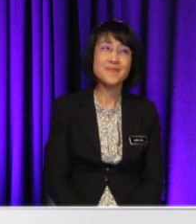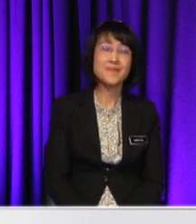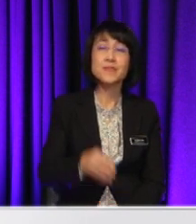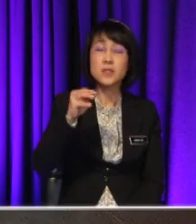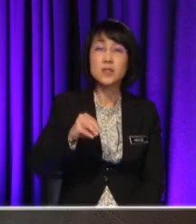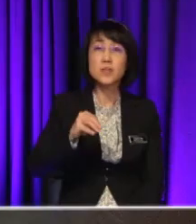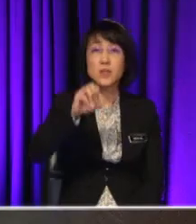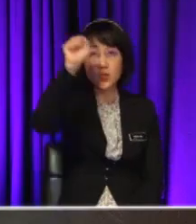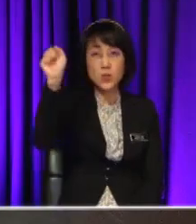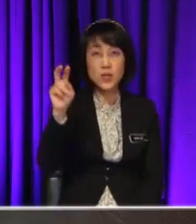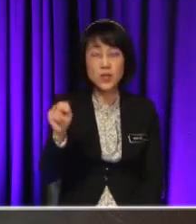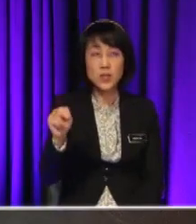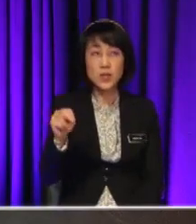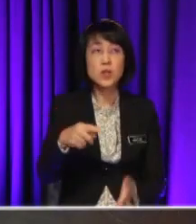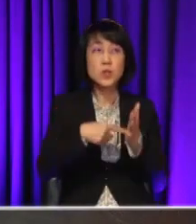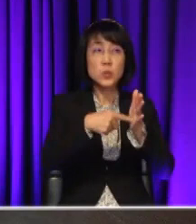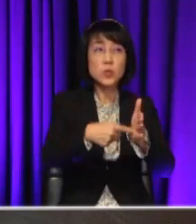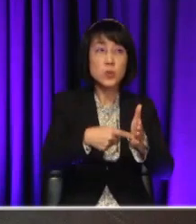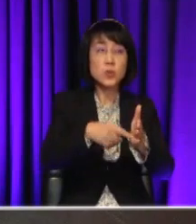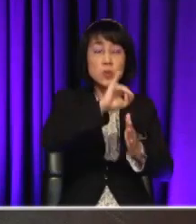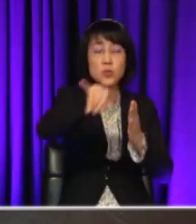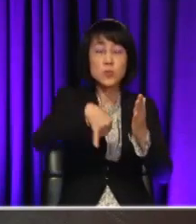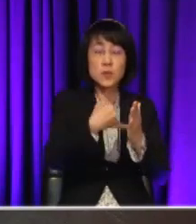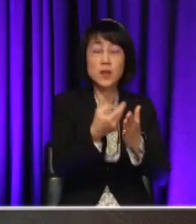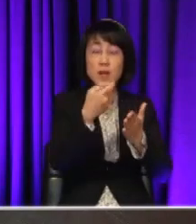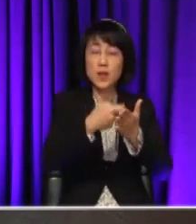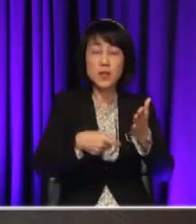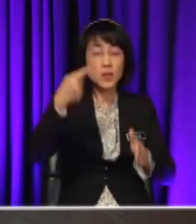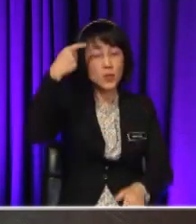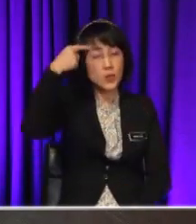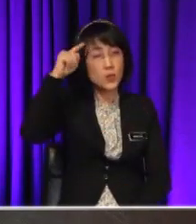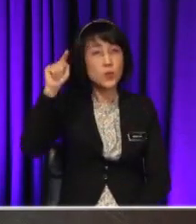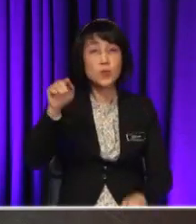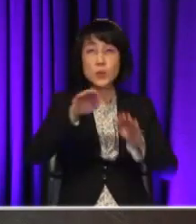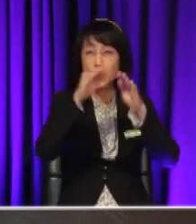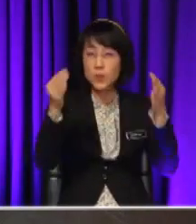memaparkan jumlah Hage bagi barang yang bola sepak bola